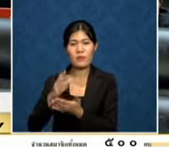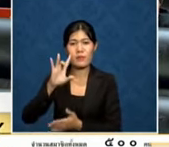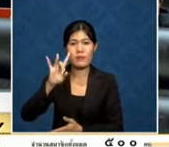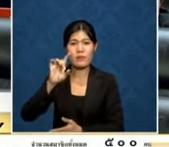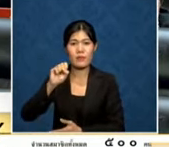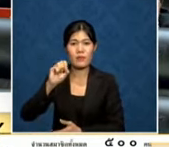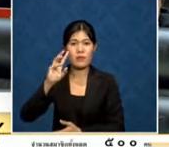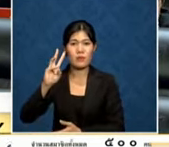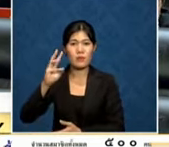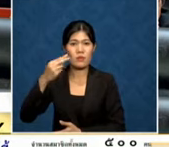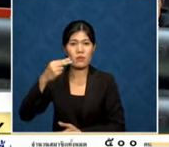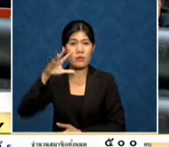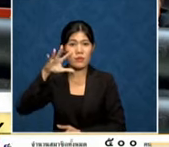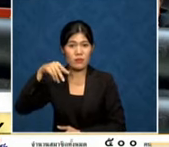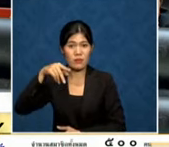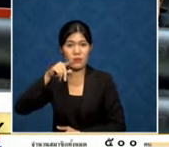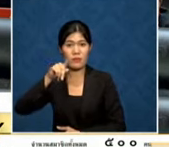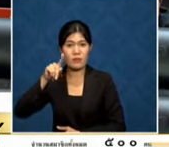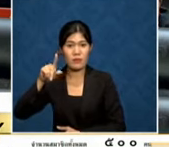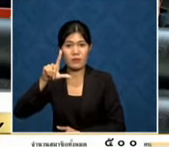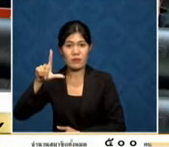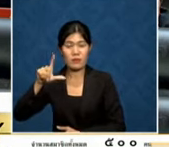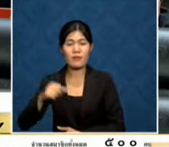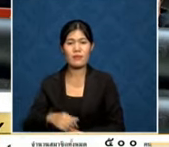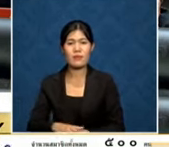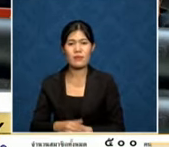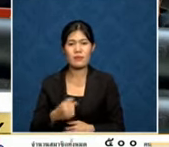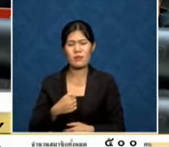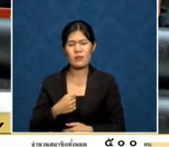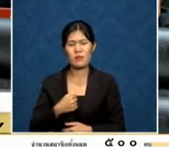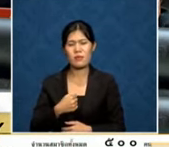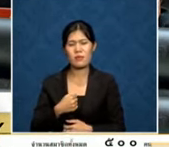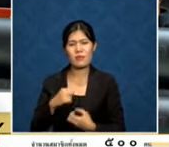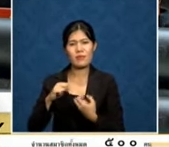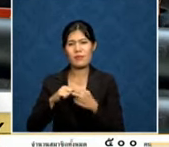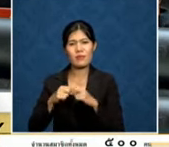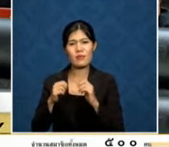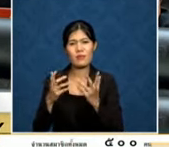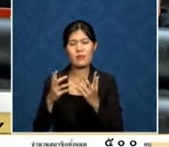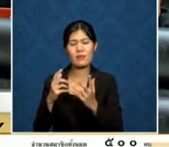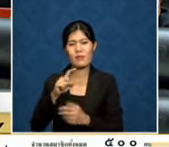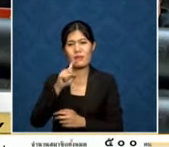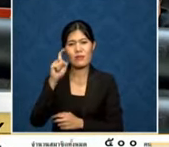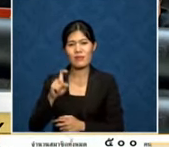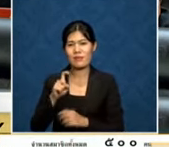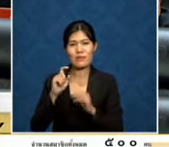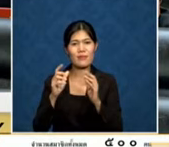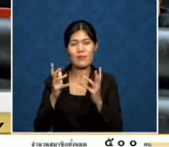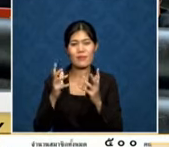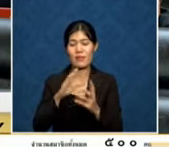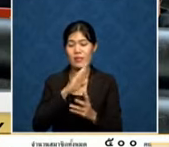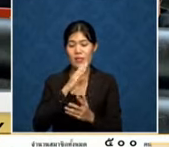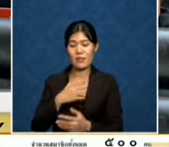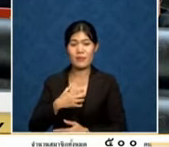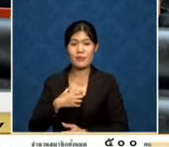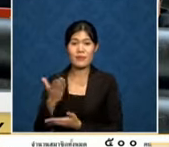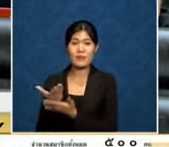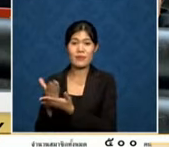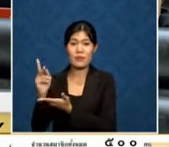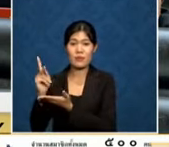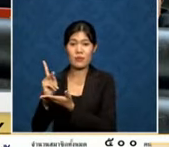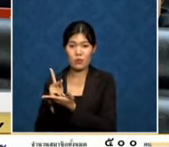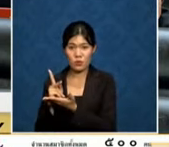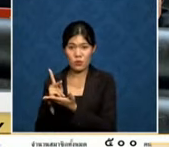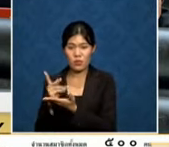865พันล้านบาทนั้นพวกกับผมไม่ติดใจครับหากท่านจะกู้เงินหากท่านจะกู้ชดเชยการ